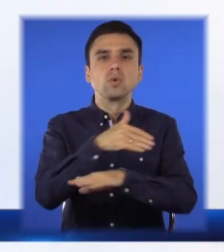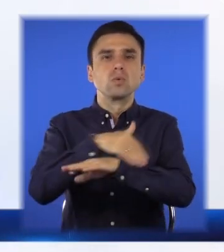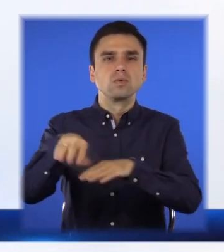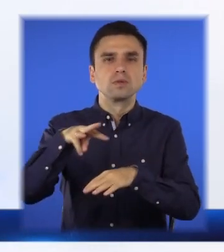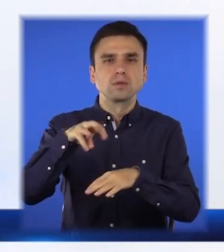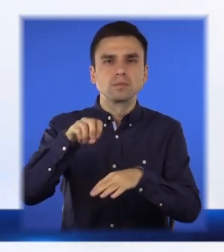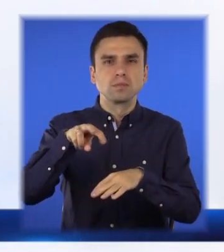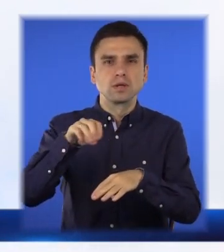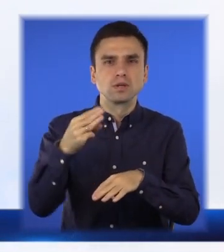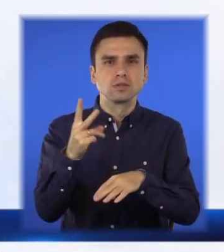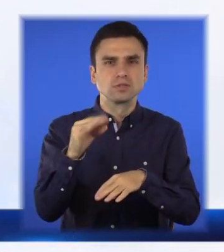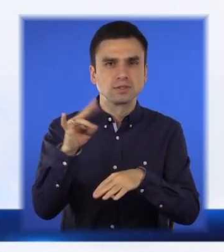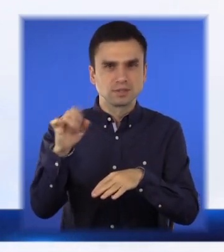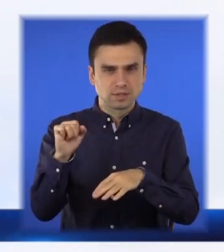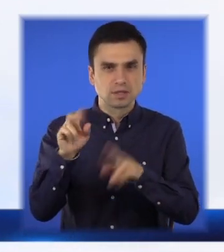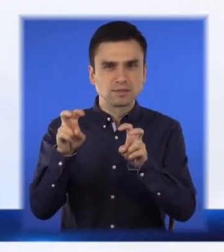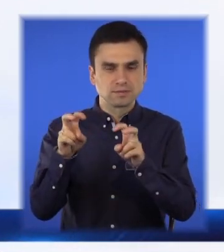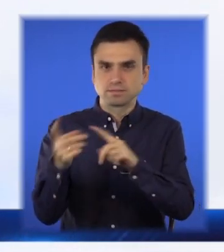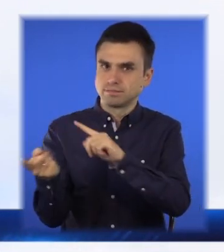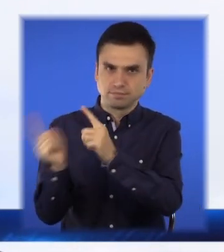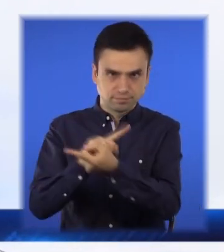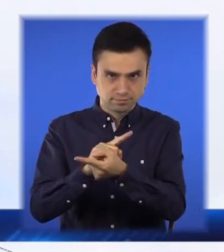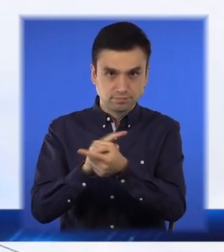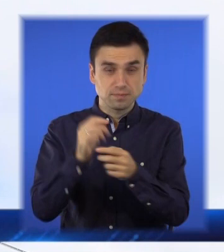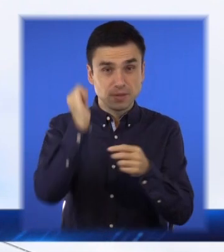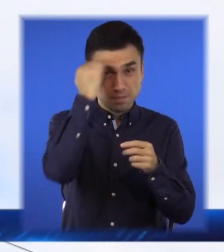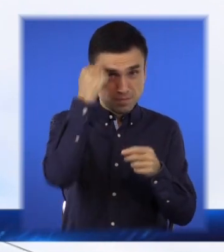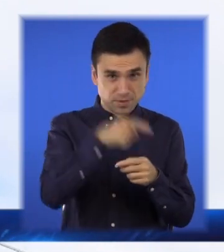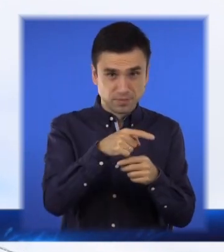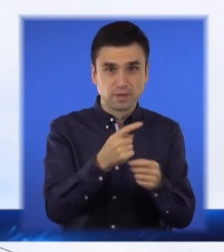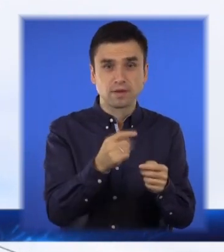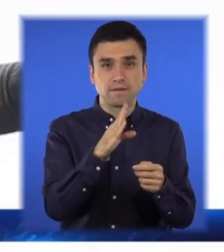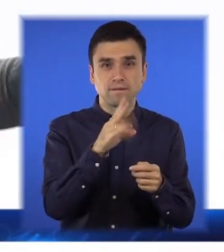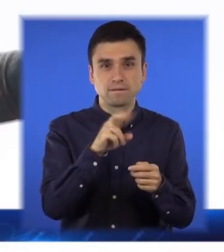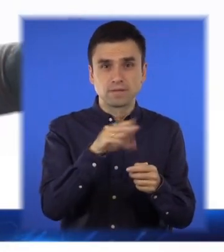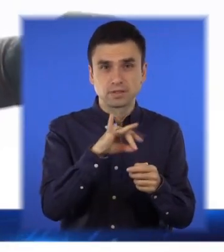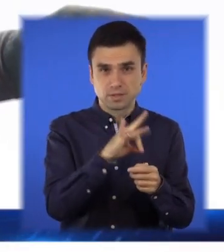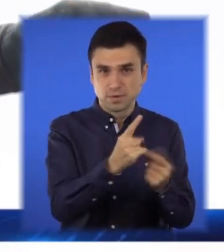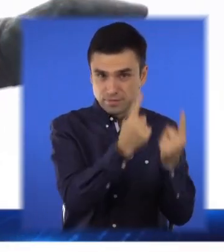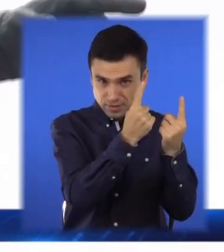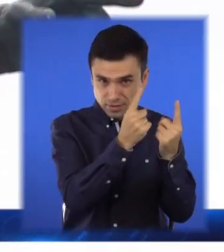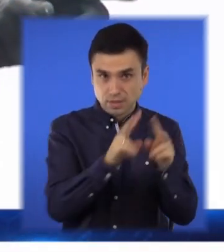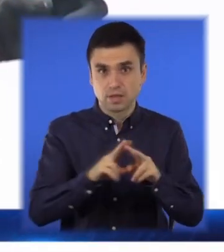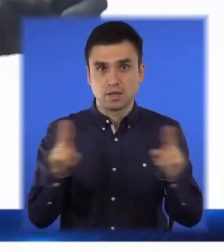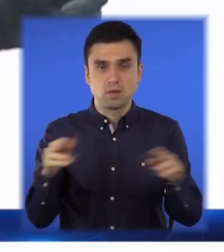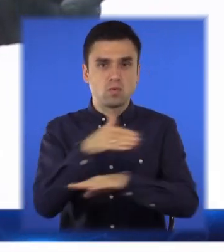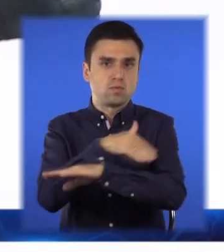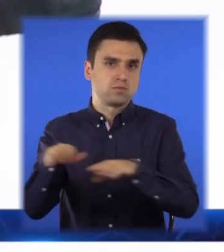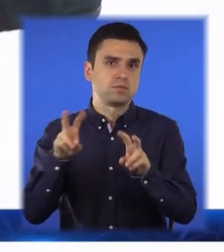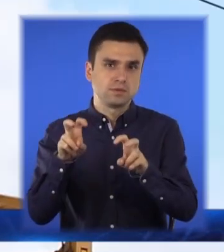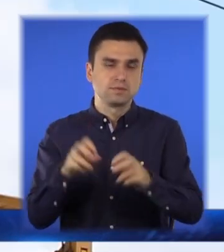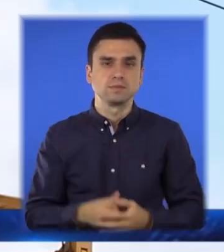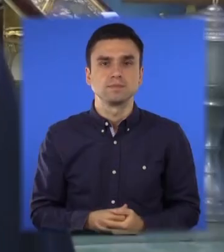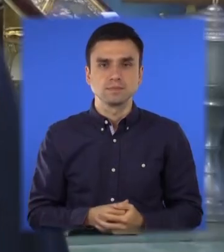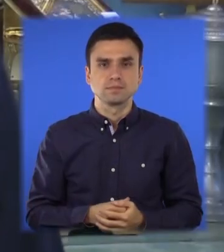на Володимира Великого. Тому символічно, що вона тепер починатиметься саме з пам'ятника князю Хрестителю